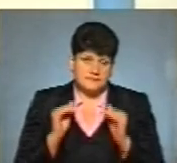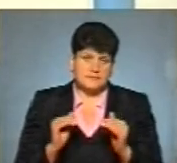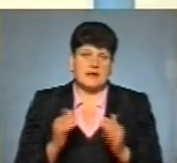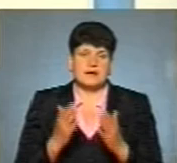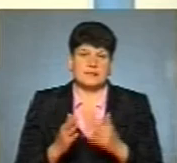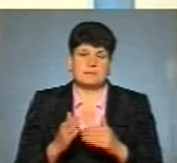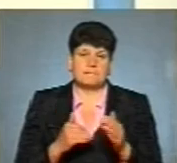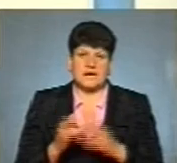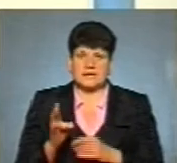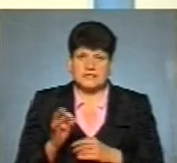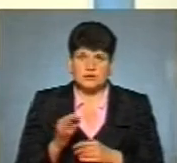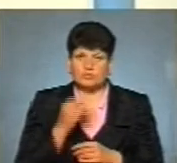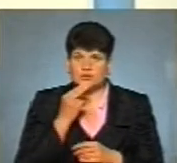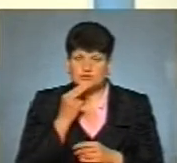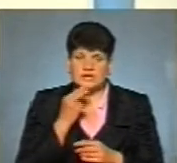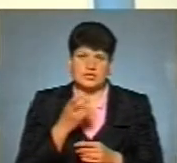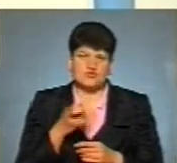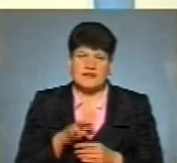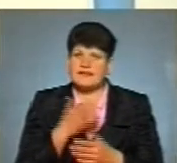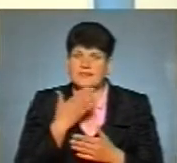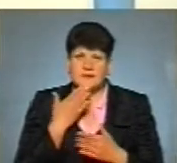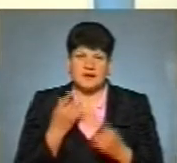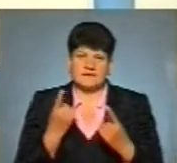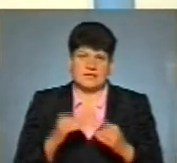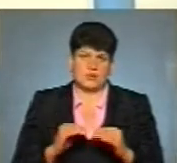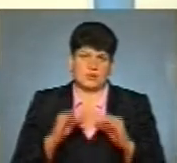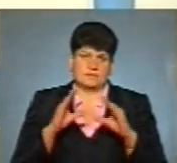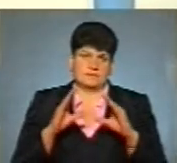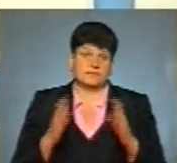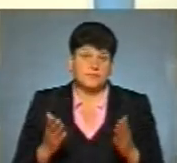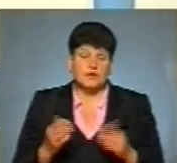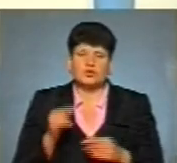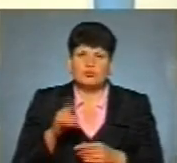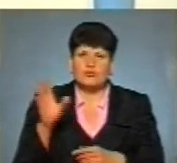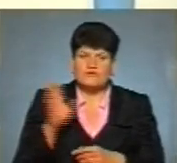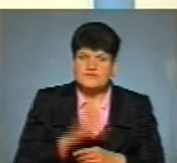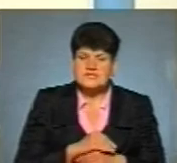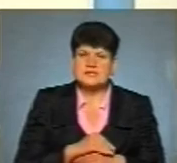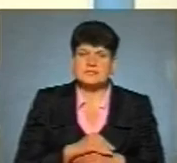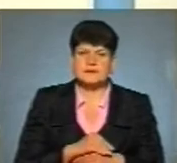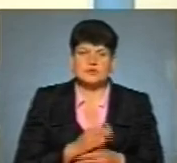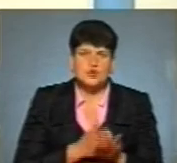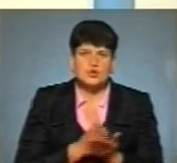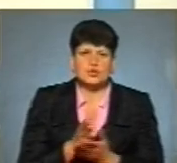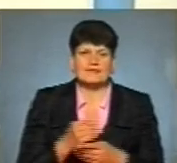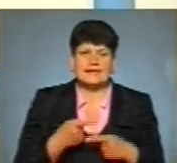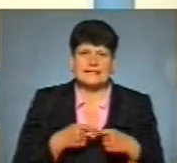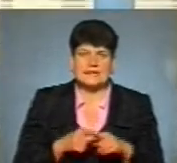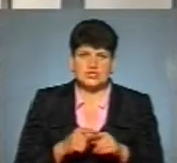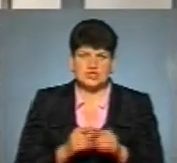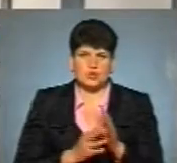на практично продукти харчування не мають такого великого росту. Тому всі зорієнтовані на більш такі технічні культури, які